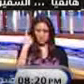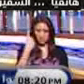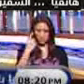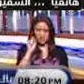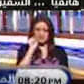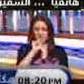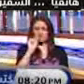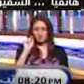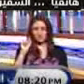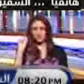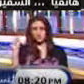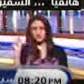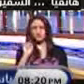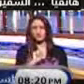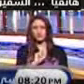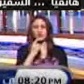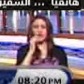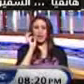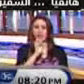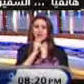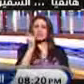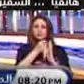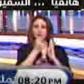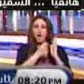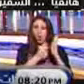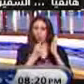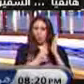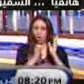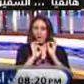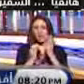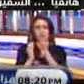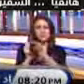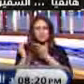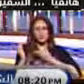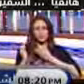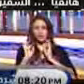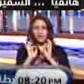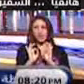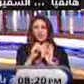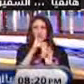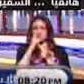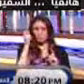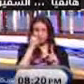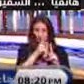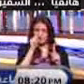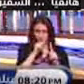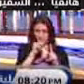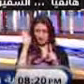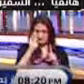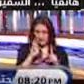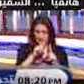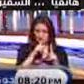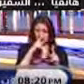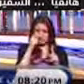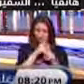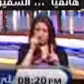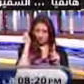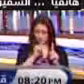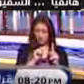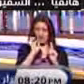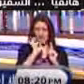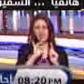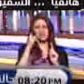257 61 3 0، وأنا أفضل أن تأتي كتابته. هننزلها على الشاشة حالا دلوقتي. حالا مهم جدا أن كل مواطن واجه موقف من